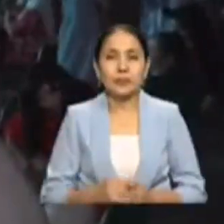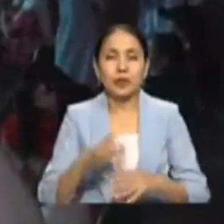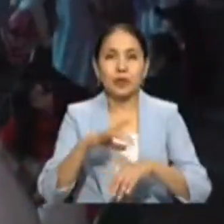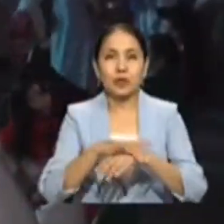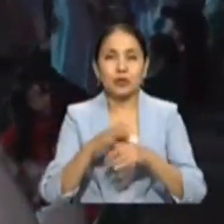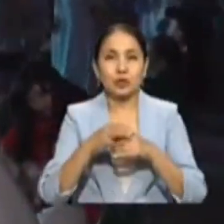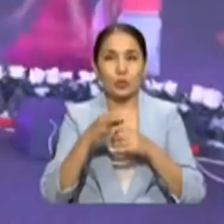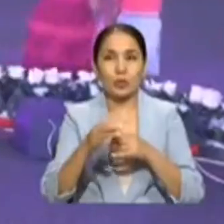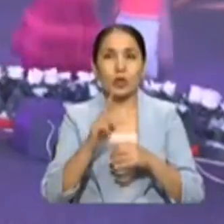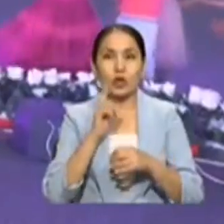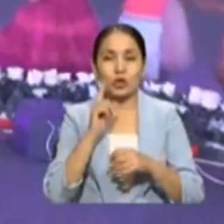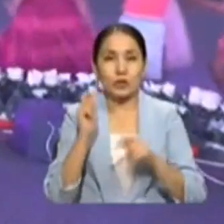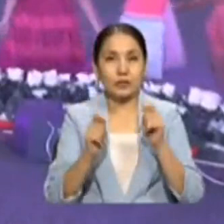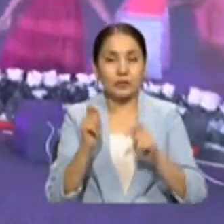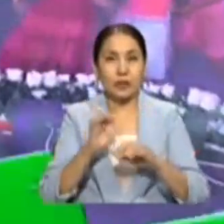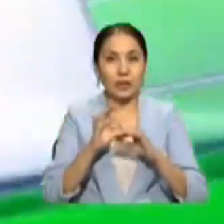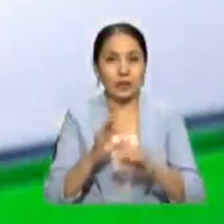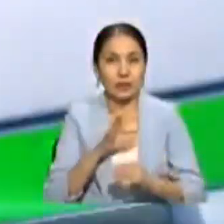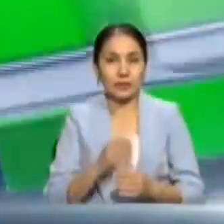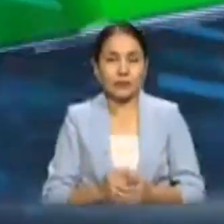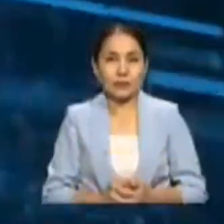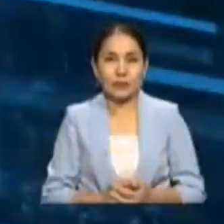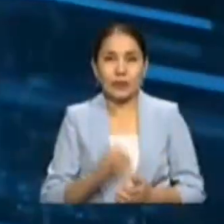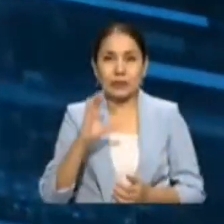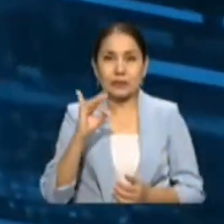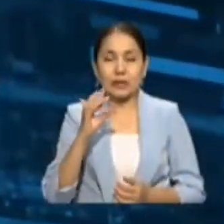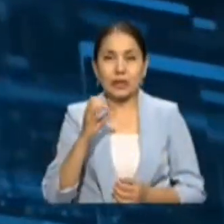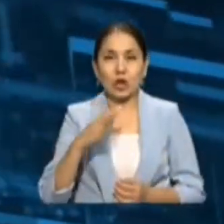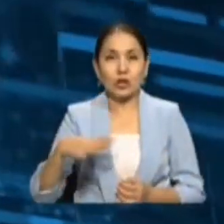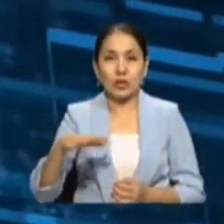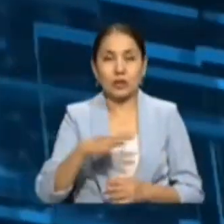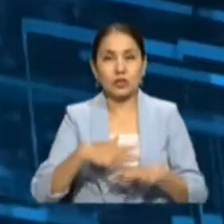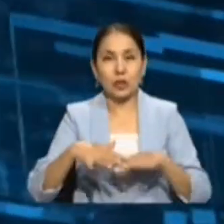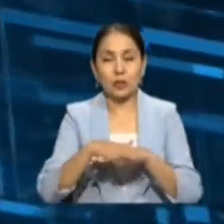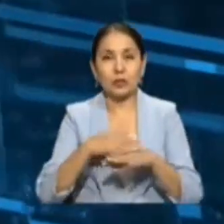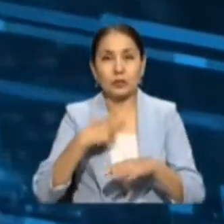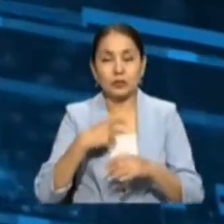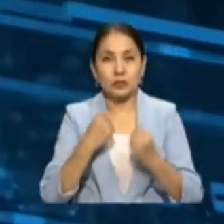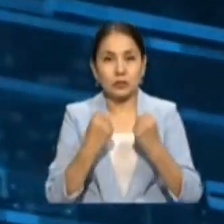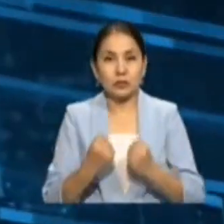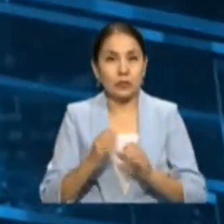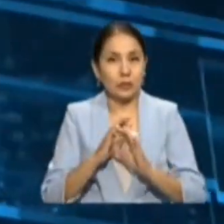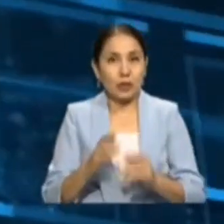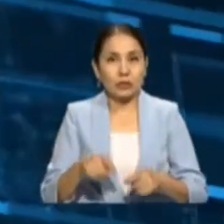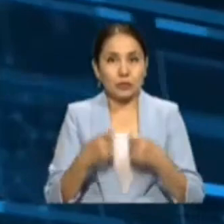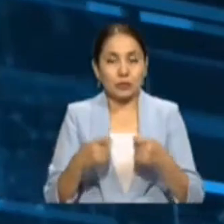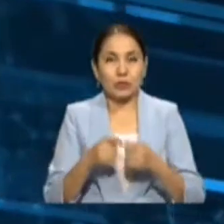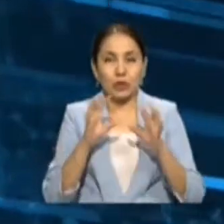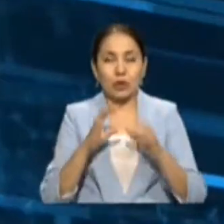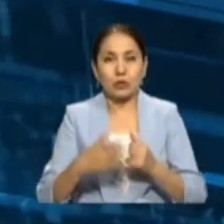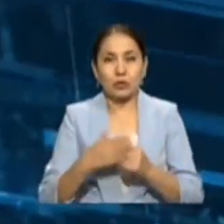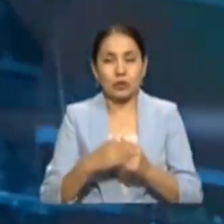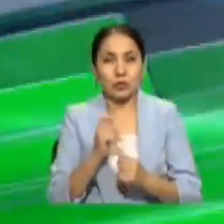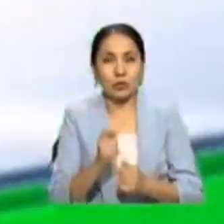Toshkent tumanida yoshlar festivali tashkil qilindi. Sirdaryoda jamoat joyida o'zini tuta olmagan huquqbuzarlarga nisbatan qonuniy